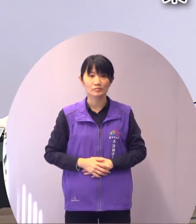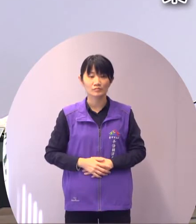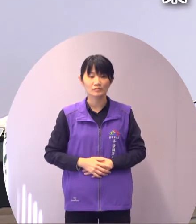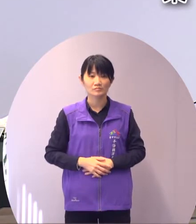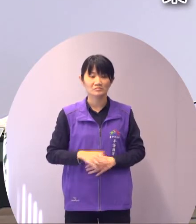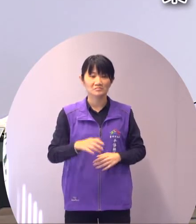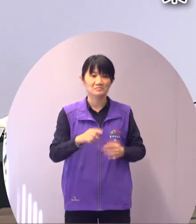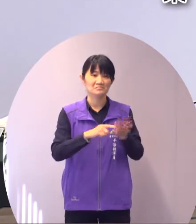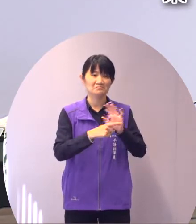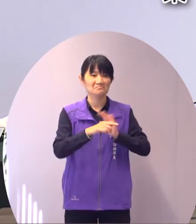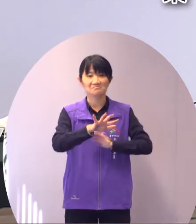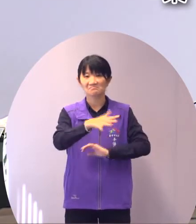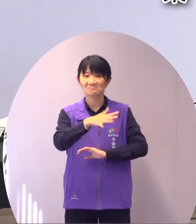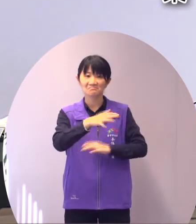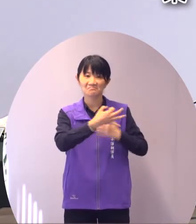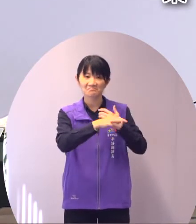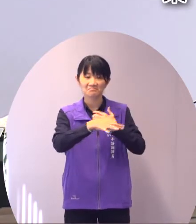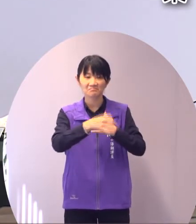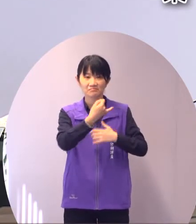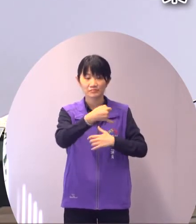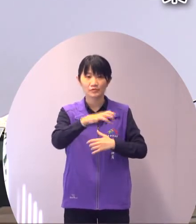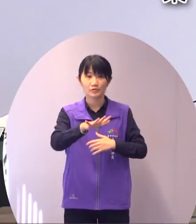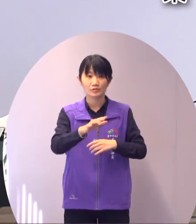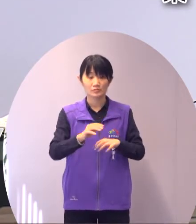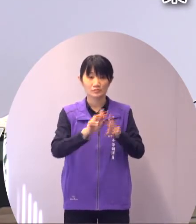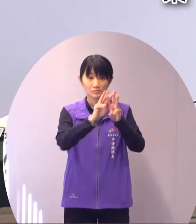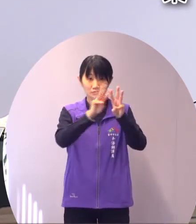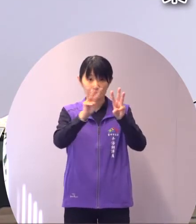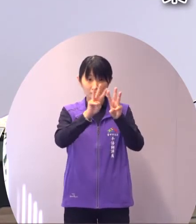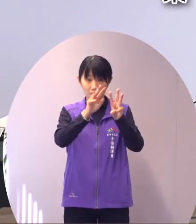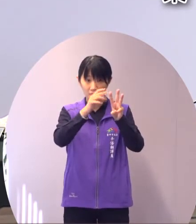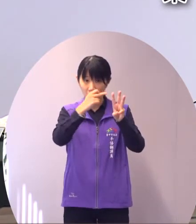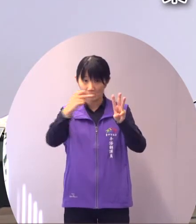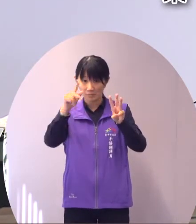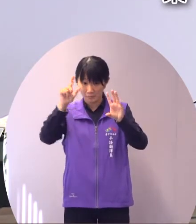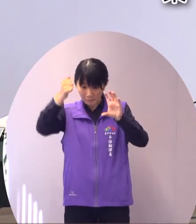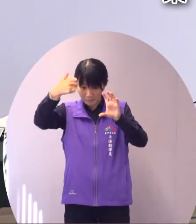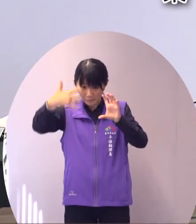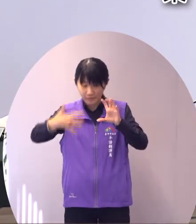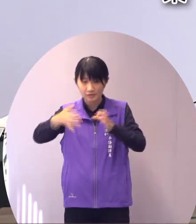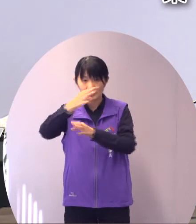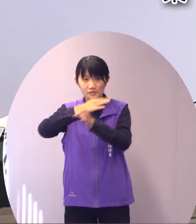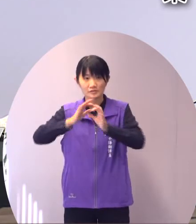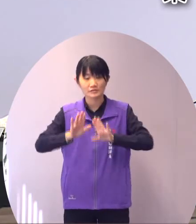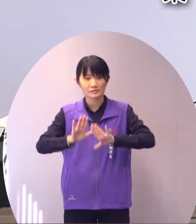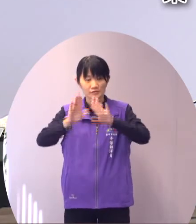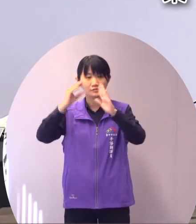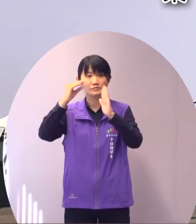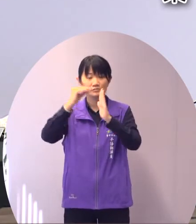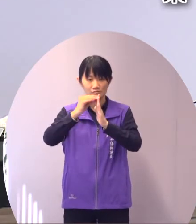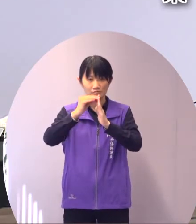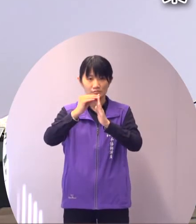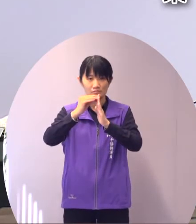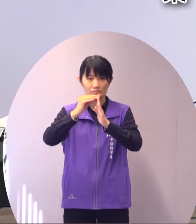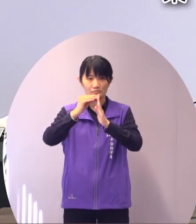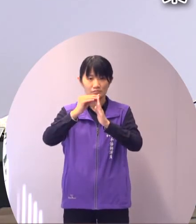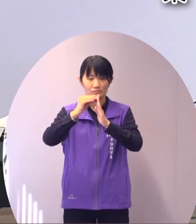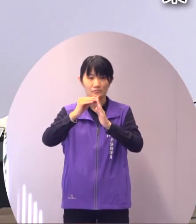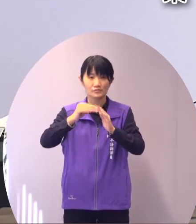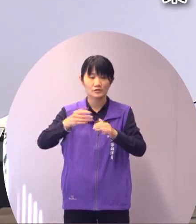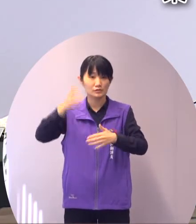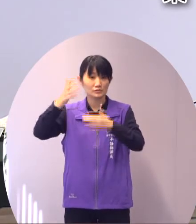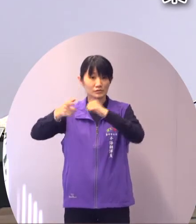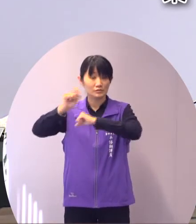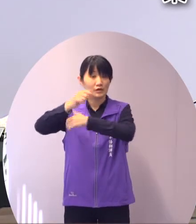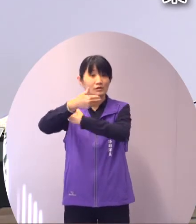如人意。那在点击连结方面，经发局跟首长